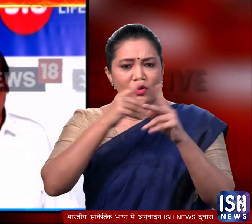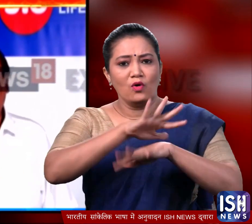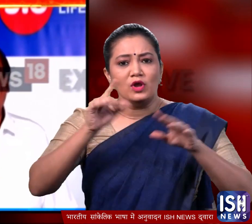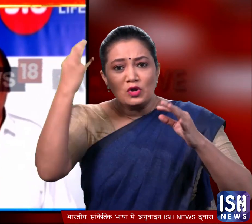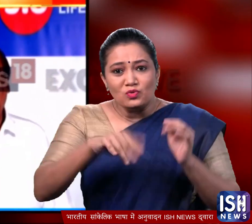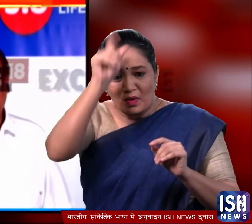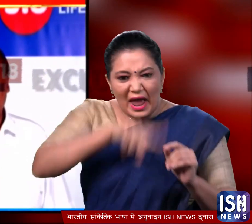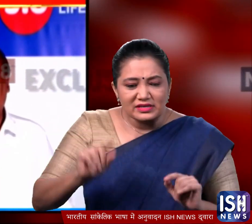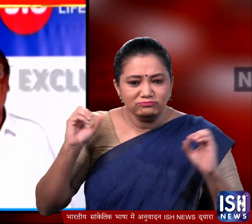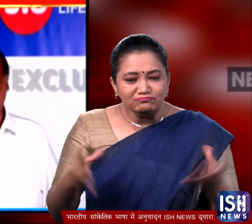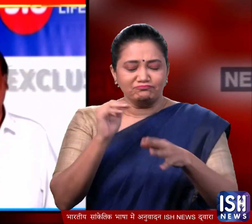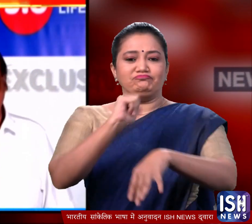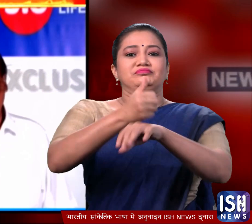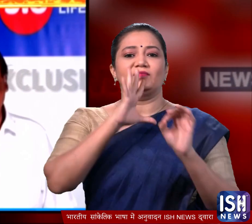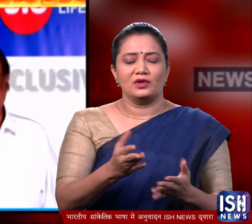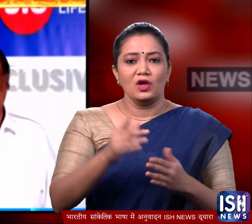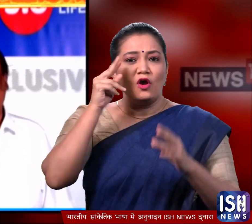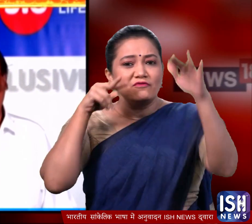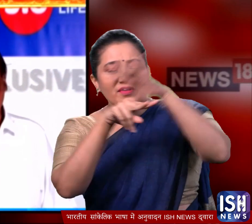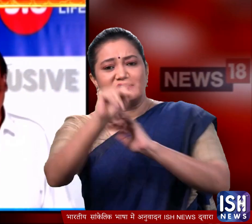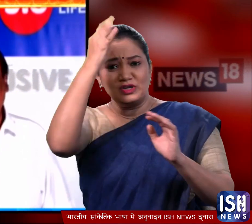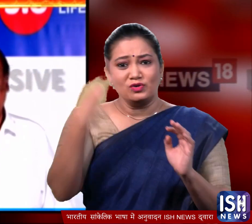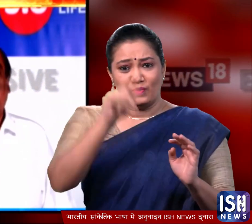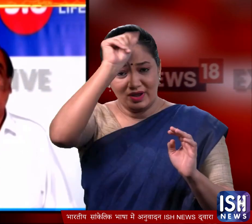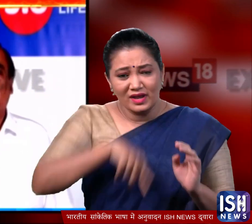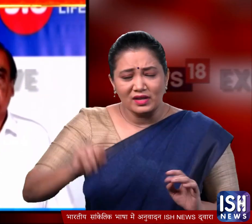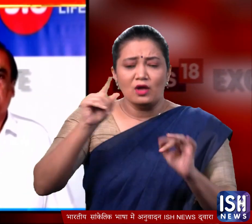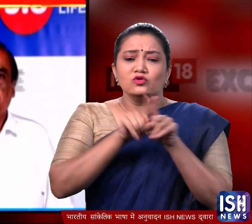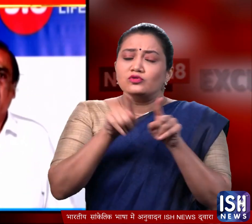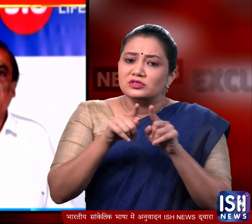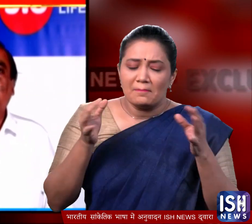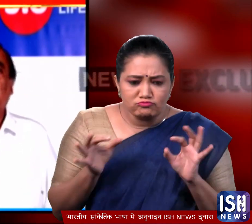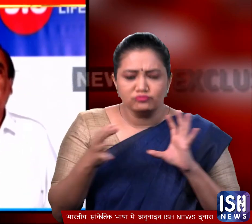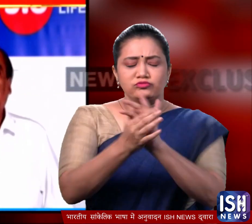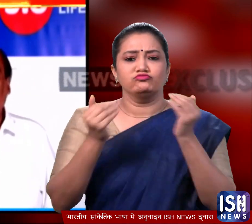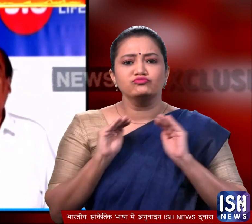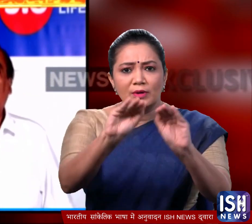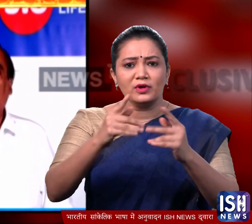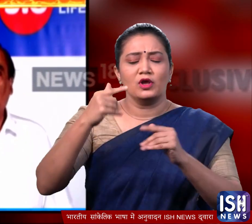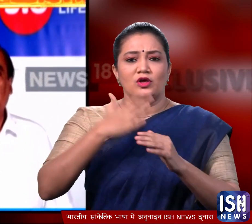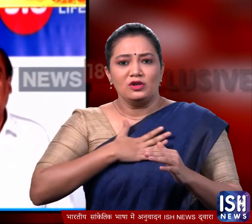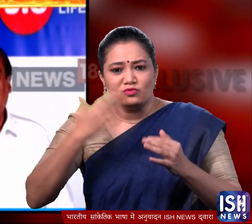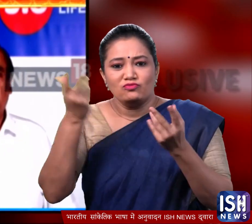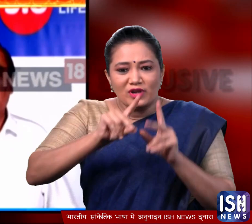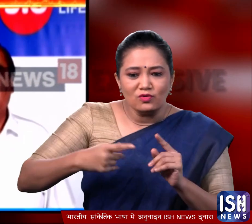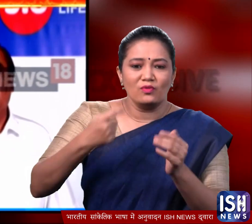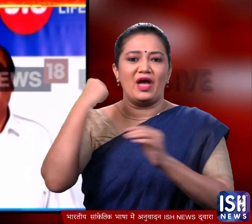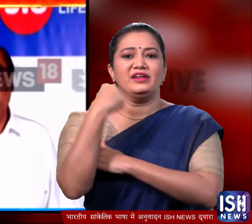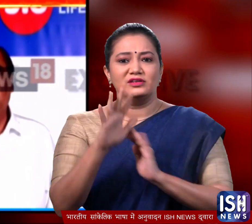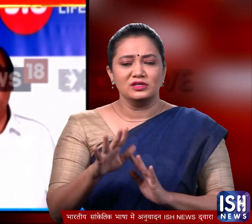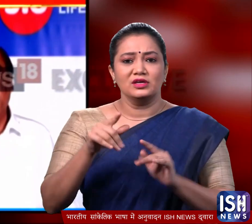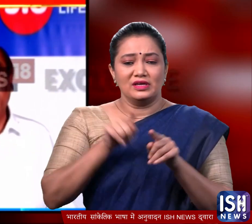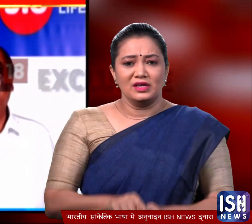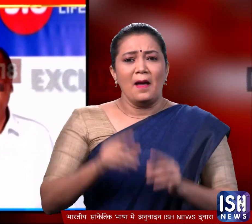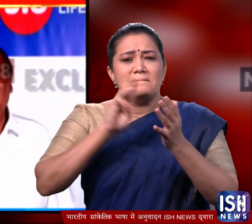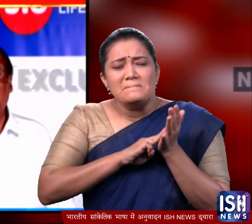architect of a new India. Your vision of new India is propelled by new and renewable energy.